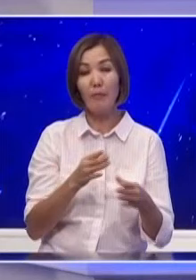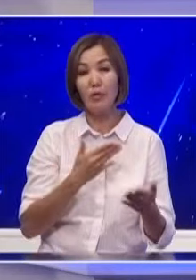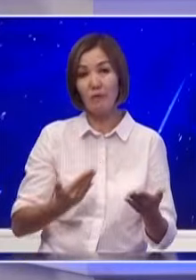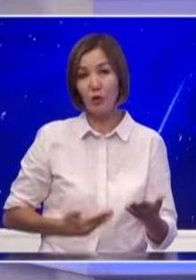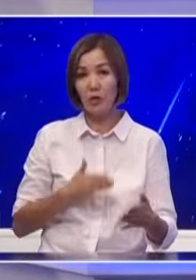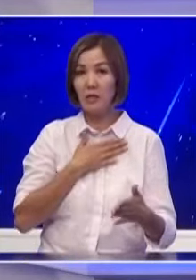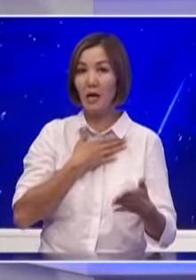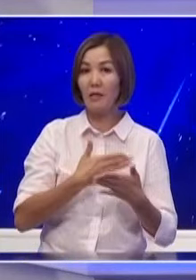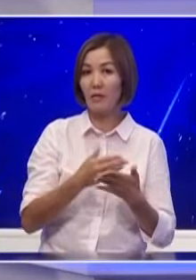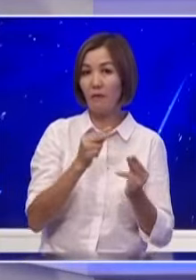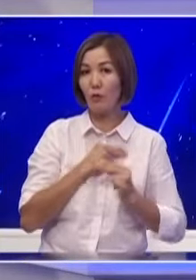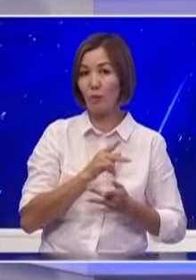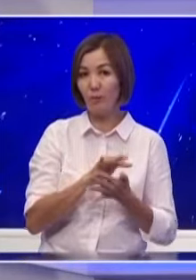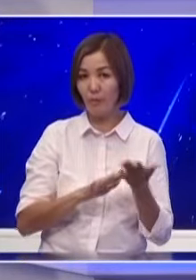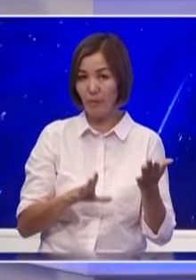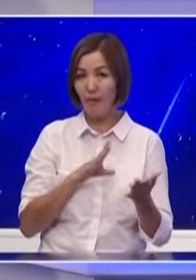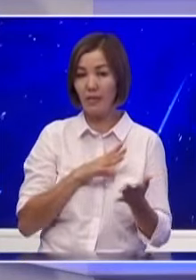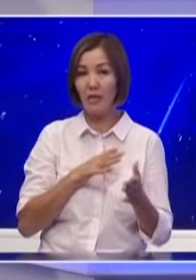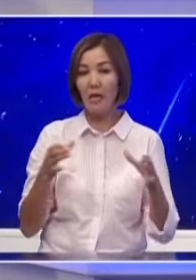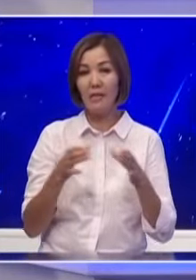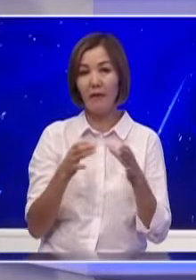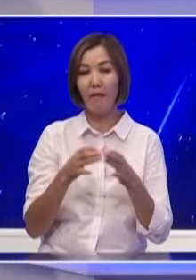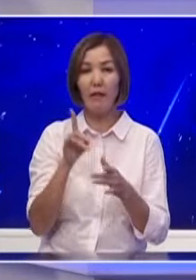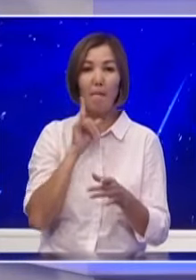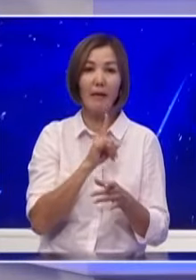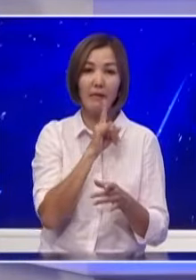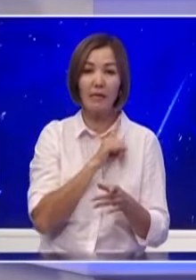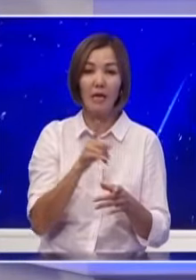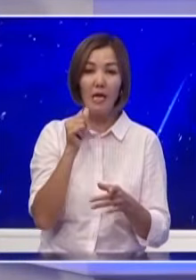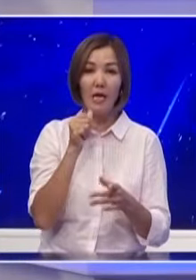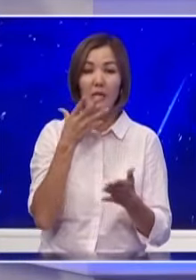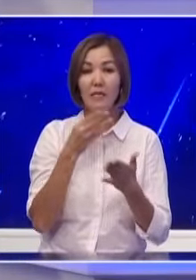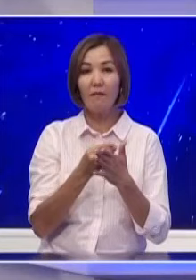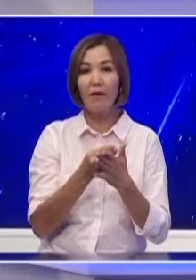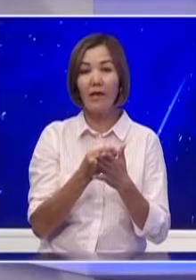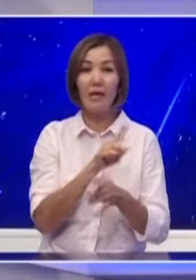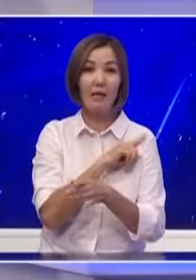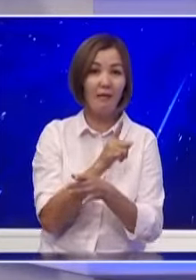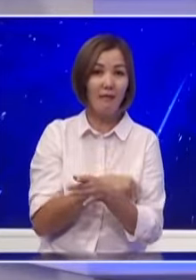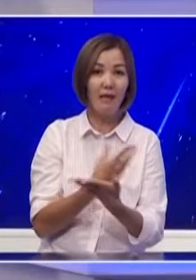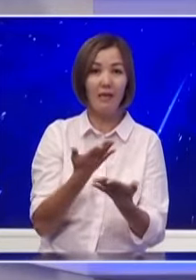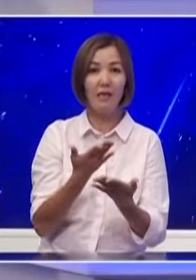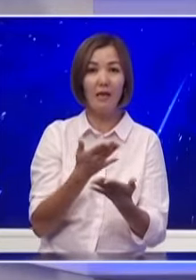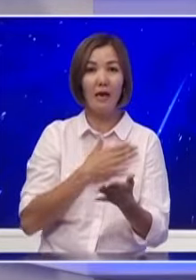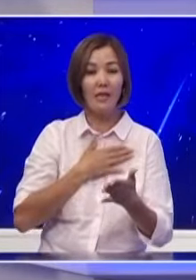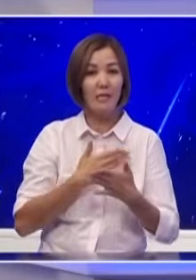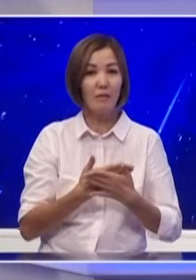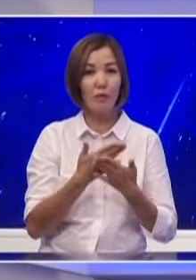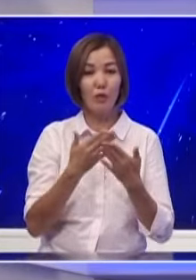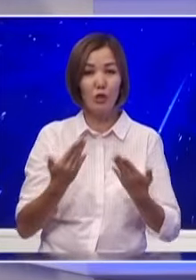жизни и продолжает трудиться в районном совете матерей. Секретами своей неуемной энергии, а также оптимизма и